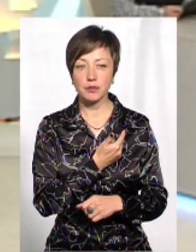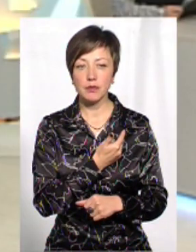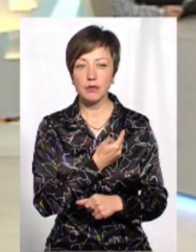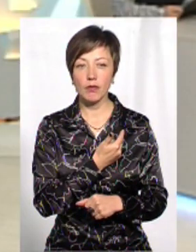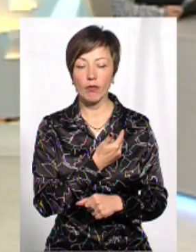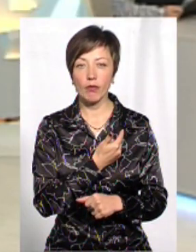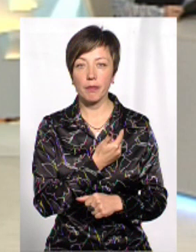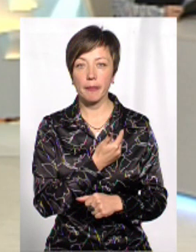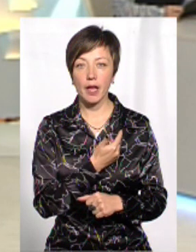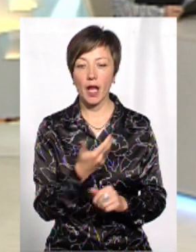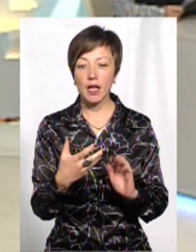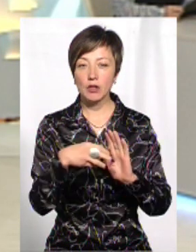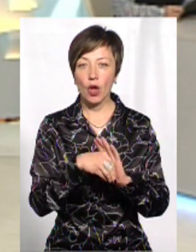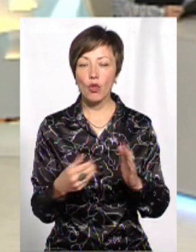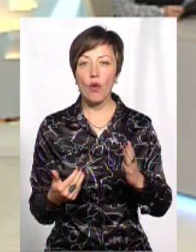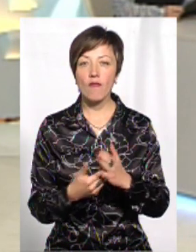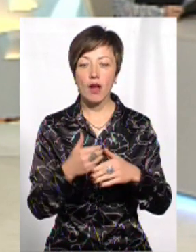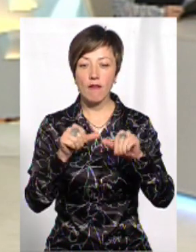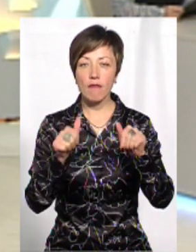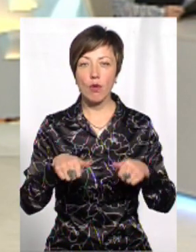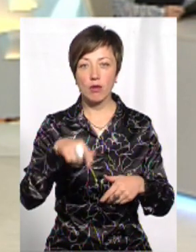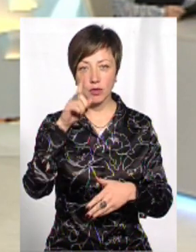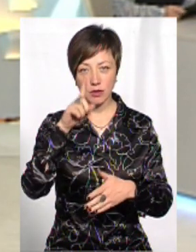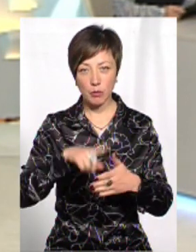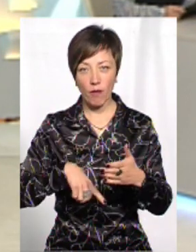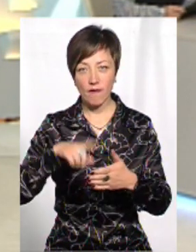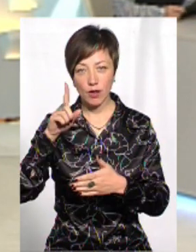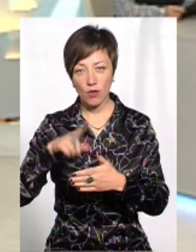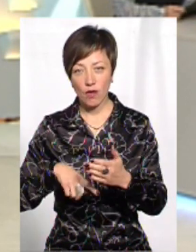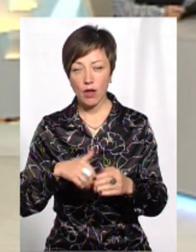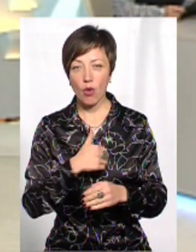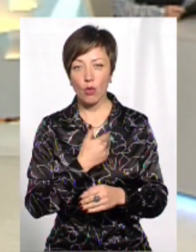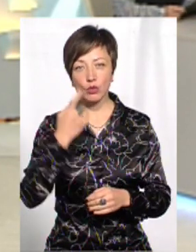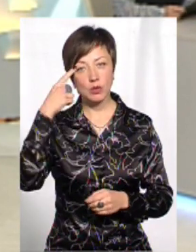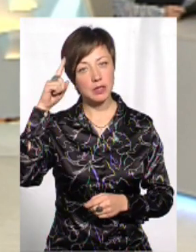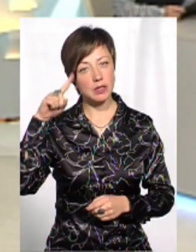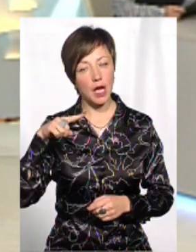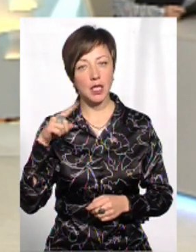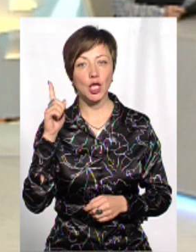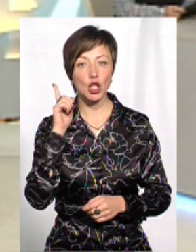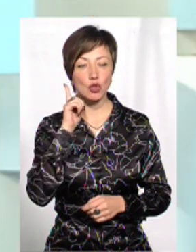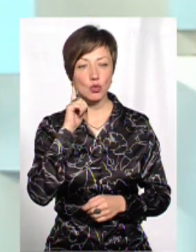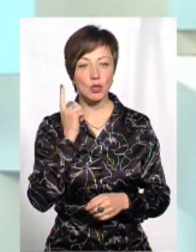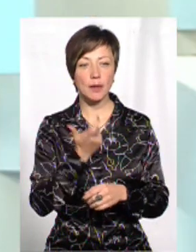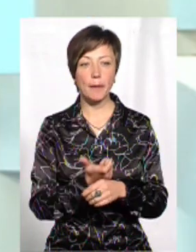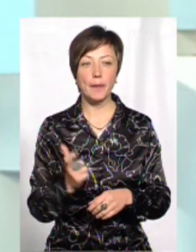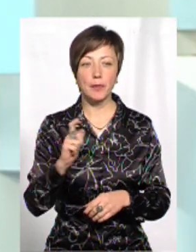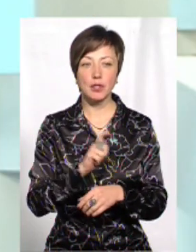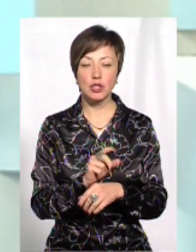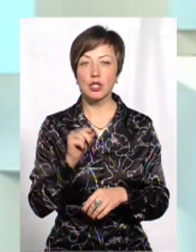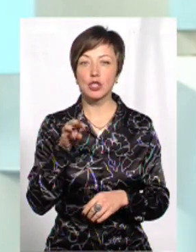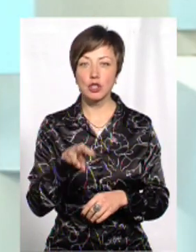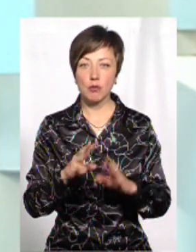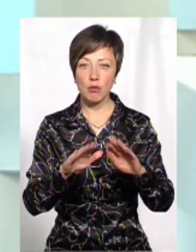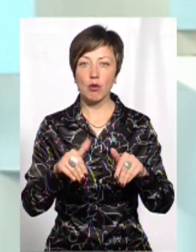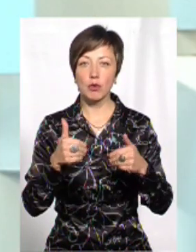хочуть залучатися до нових форм сповідування релігії. Люди хочуть знати і чути більше, ніж те,